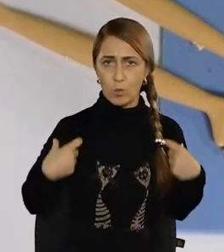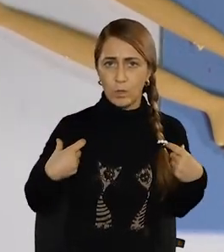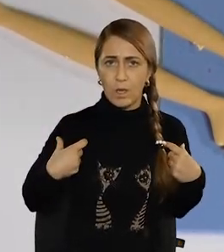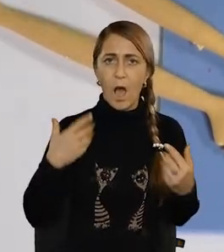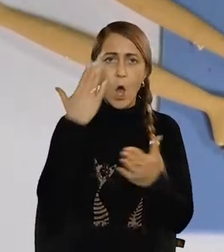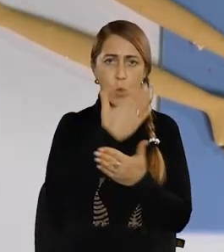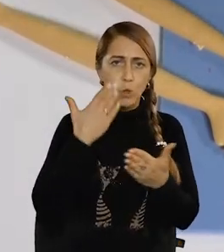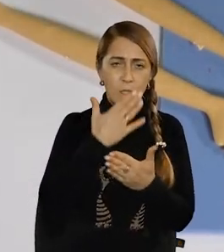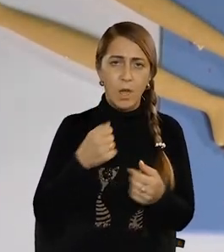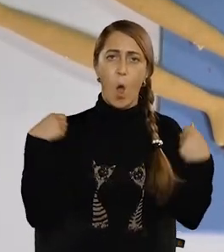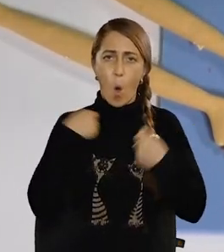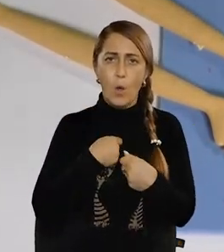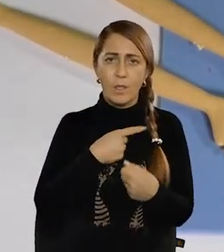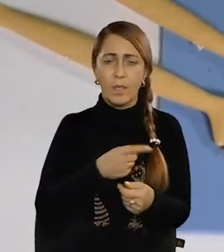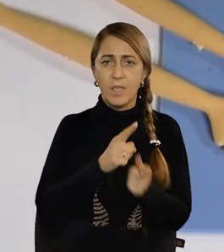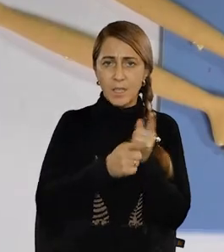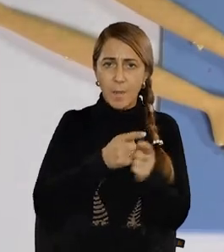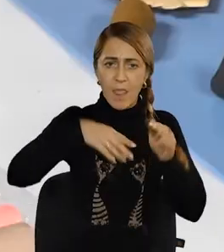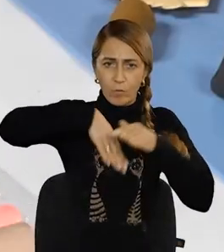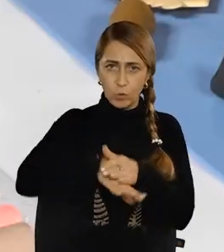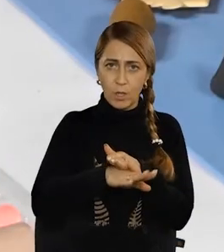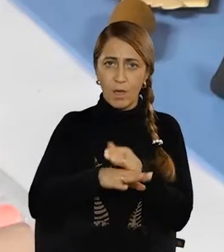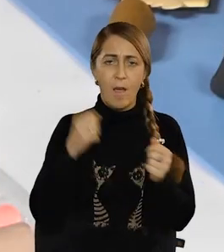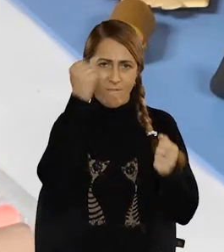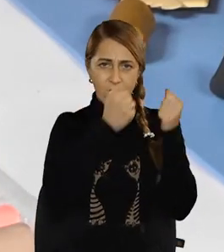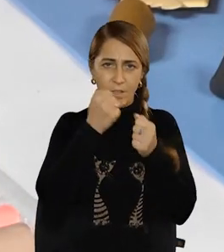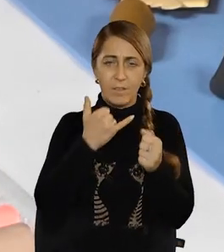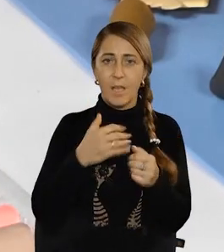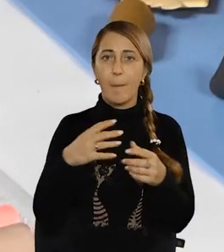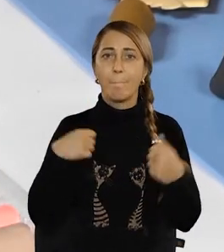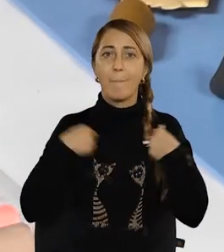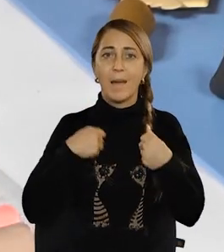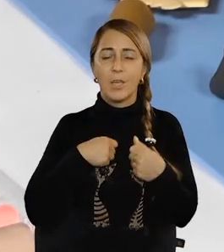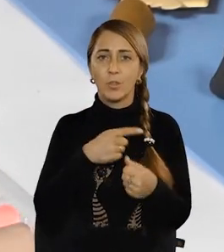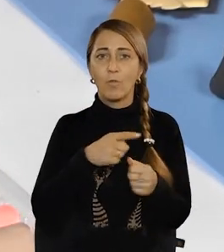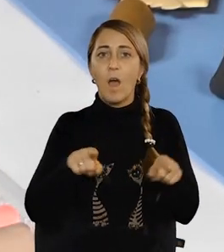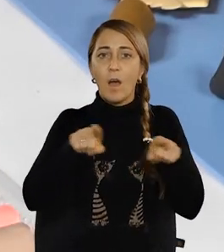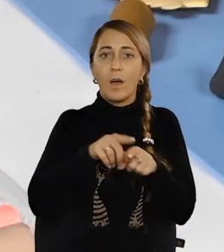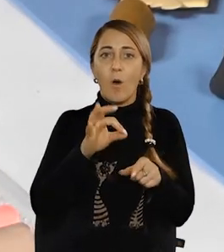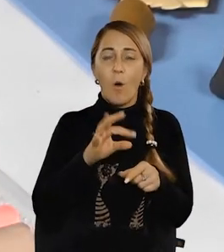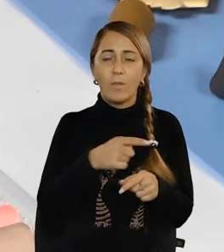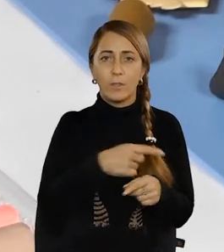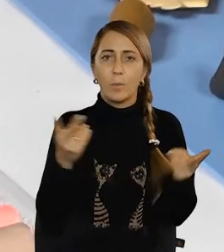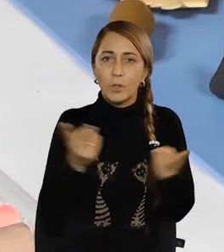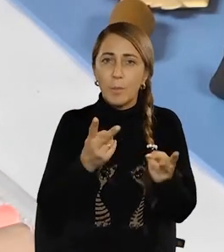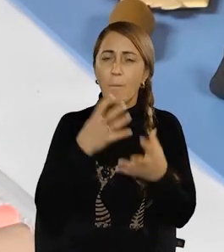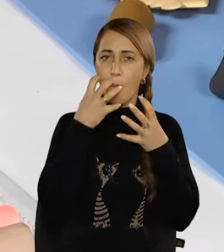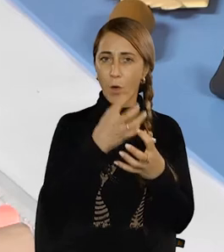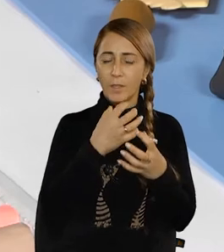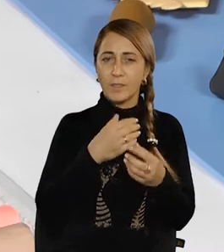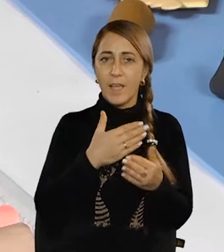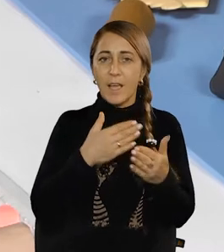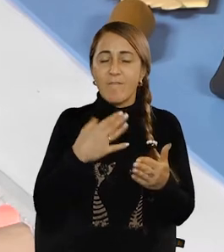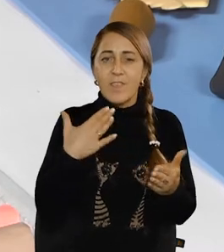рюкзака рушника, одяг та змінне взуття. Витер та перевдягнув Орео. Тобі, друже, потрібно погрітися та відійти